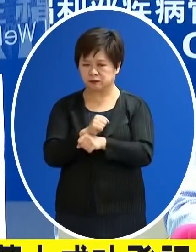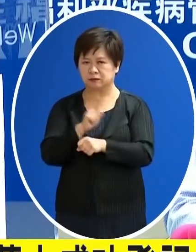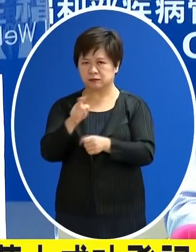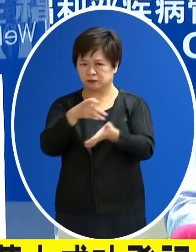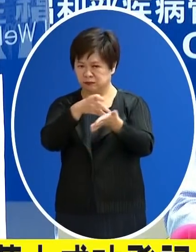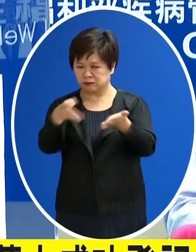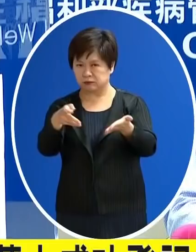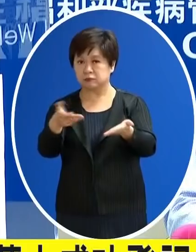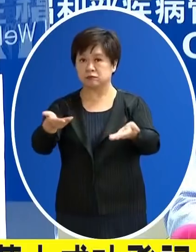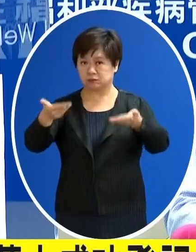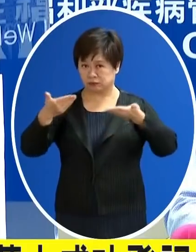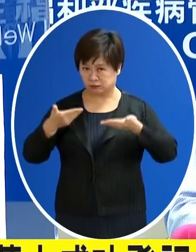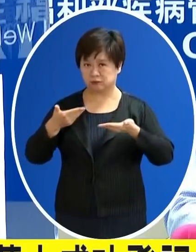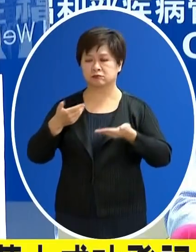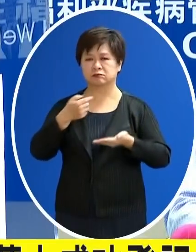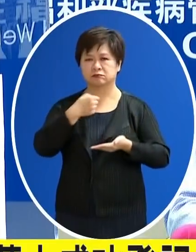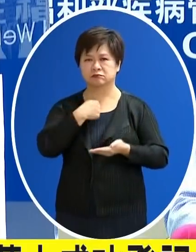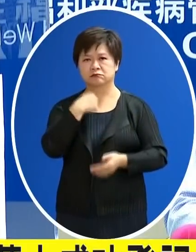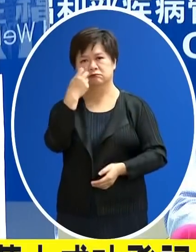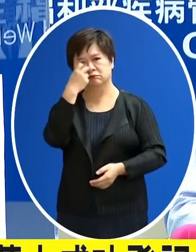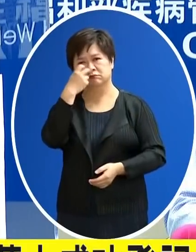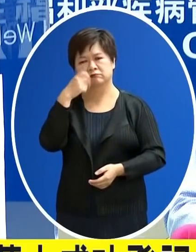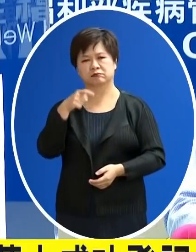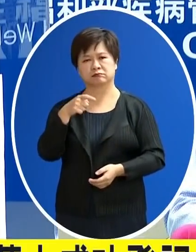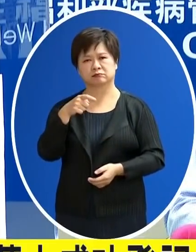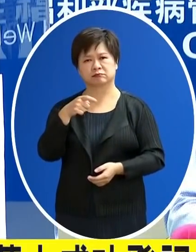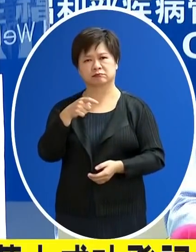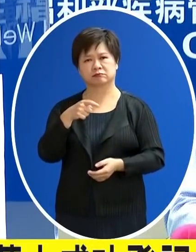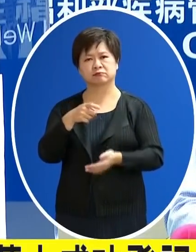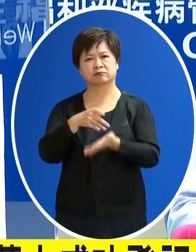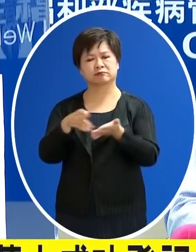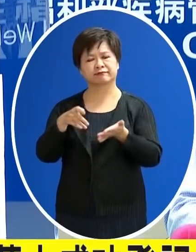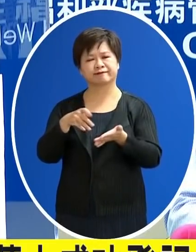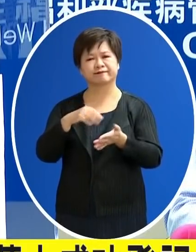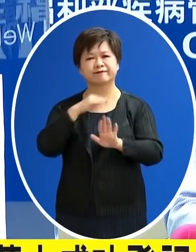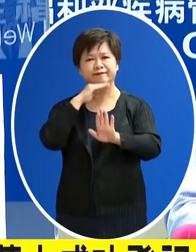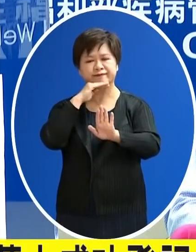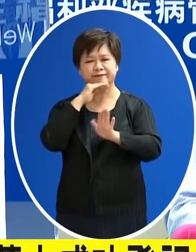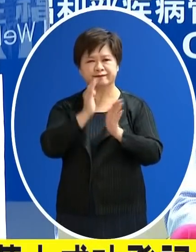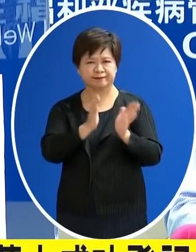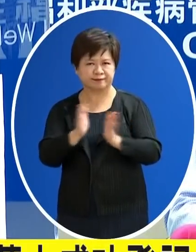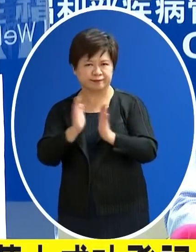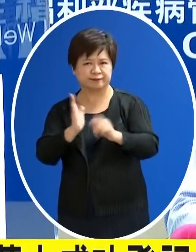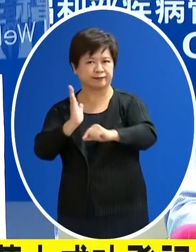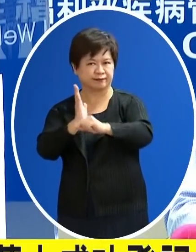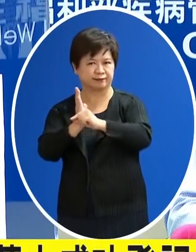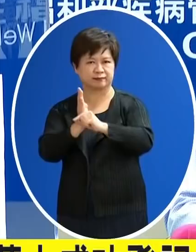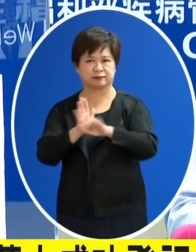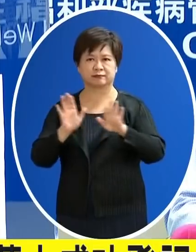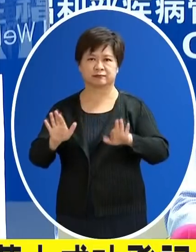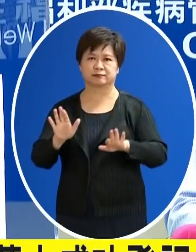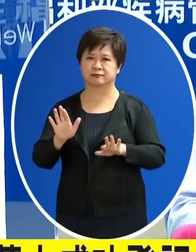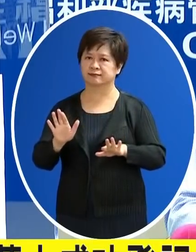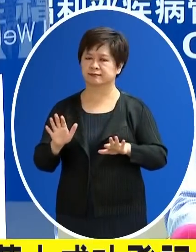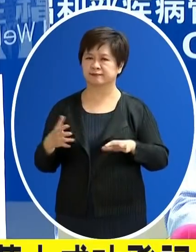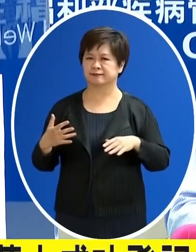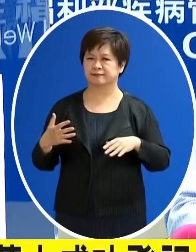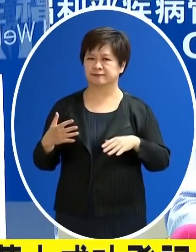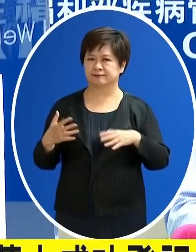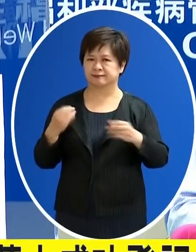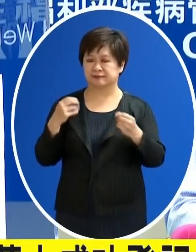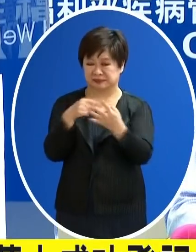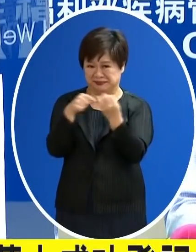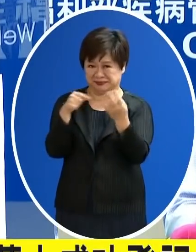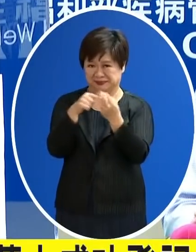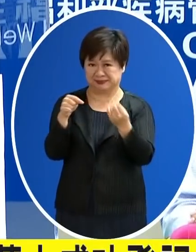的名单，好像从网上有去看。好，那相关名单我们在整理中，然后因为现在没有办法掌握它一个确实的数